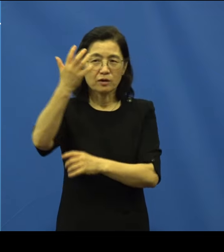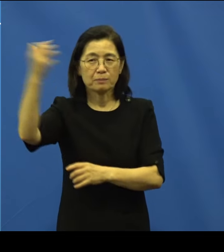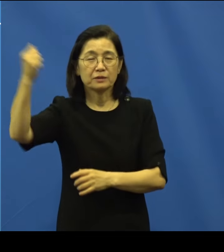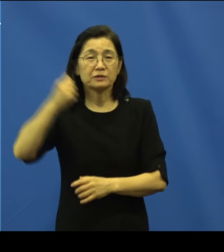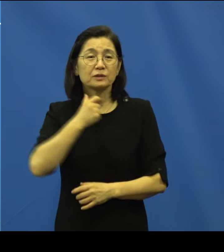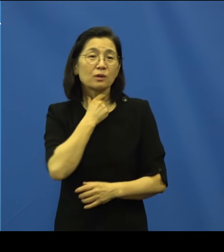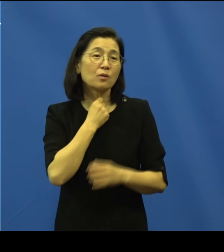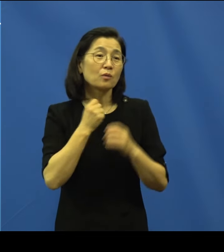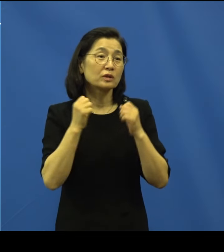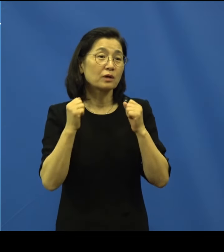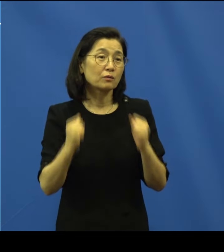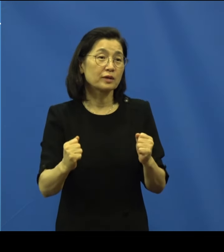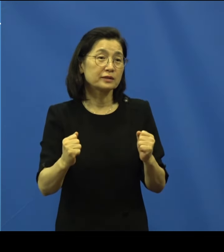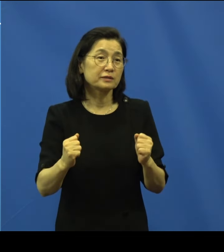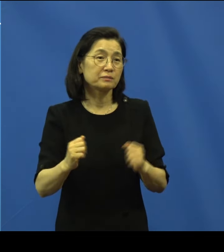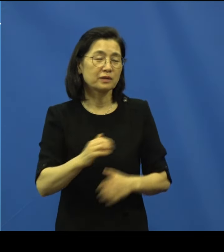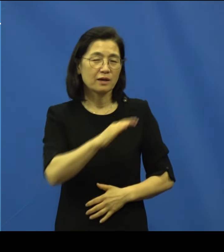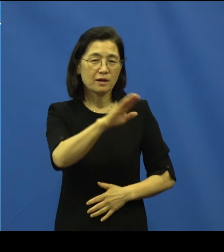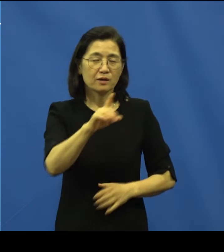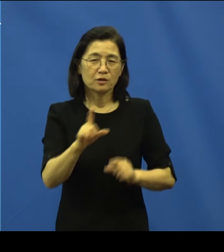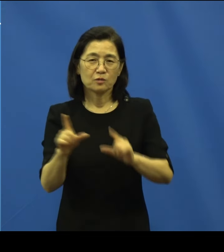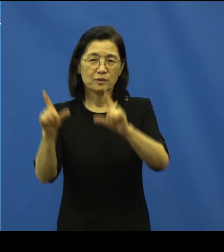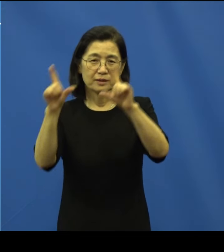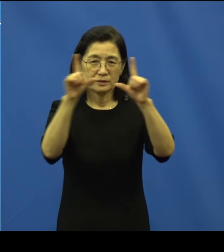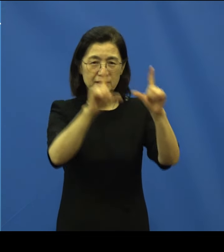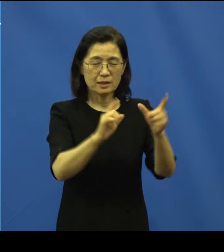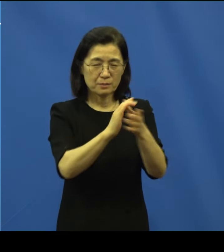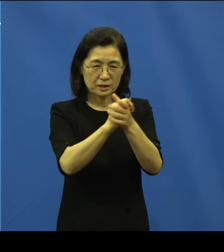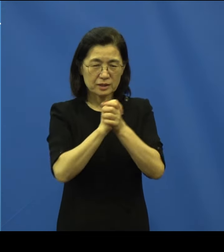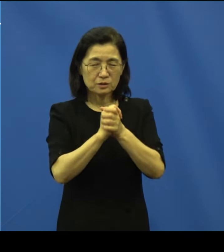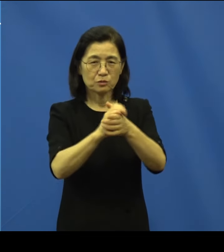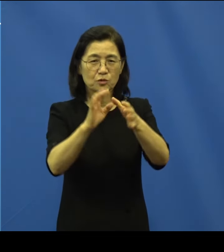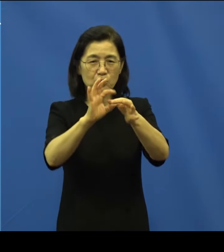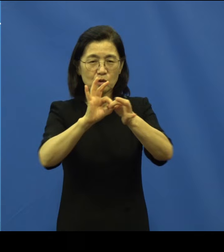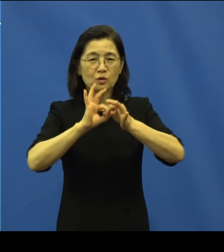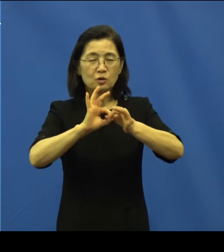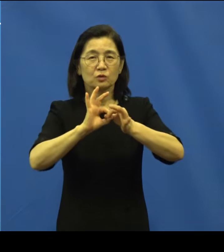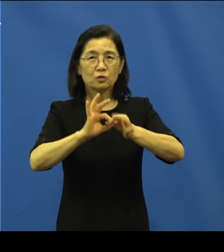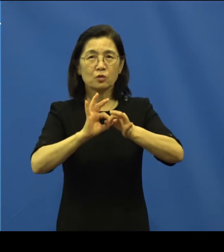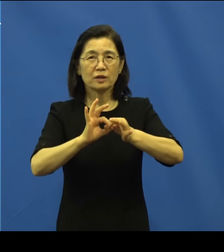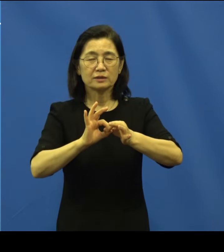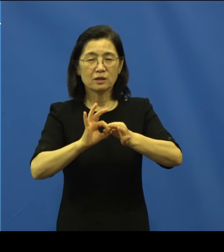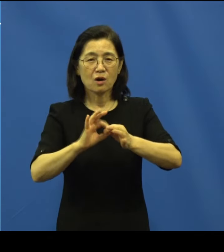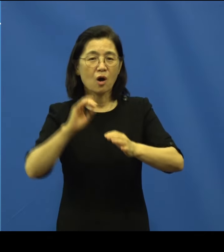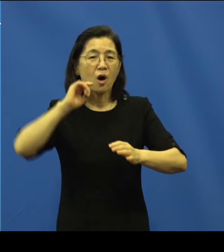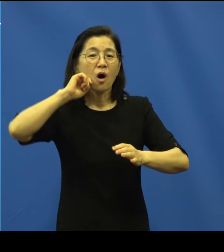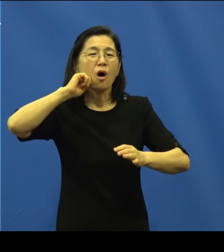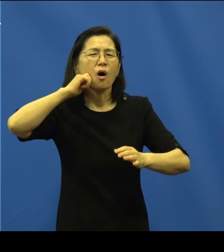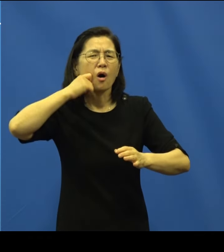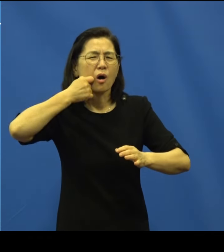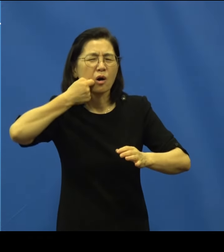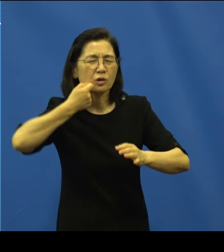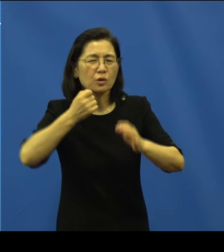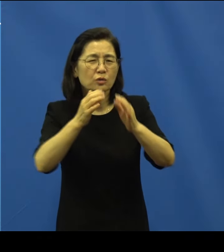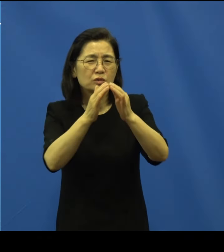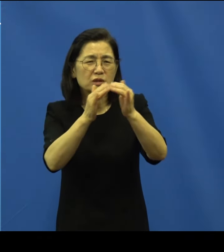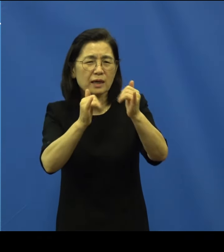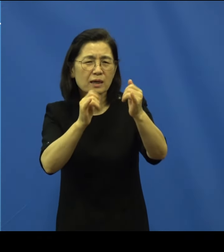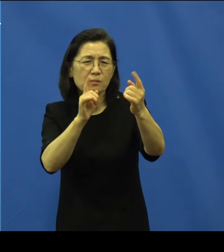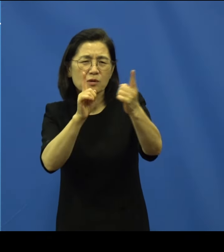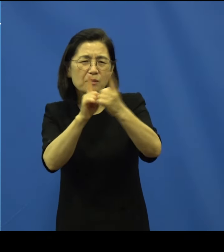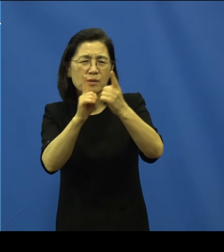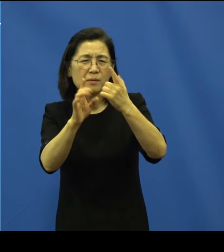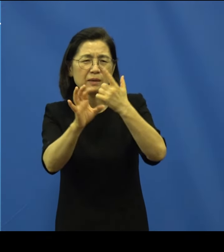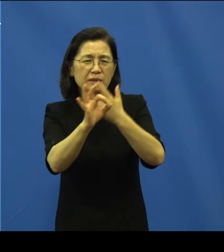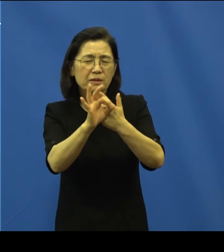거죠. 여러분들의 삶에 기도를 통하여, 여러분 다른 어려운 지체가 있으면 여러분 손을 얹고 기도해 주세요. 아무 일도 안 일어날